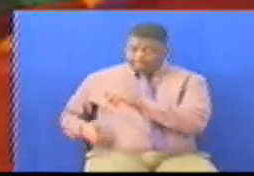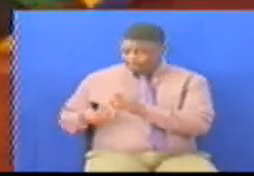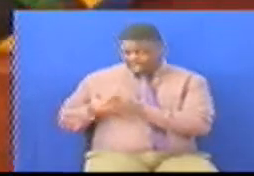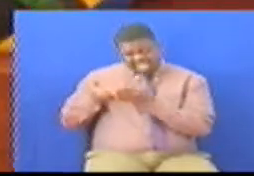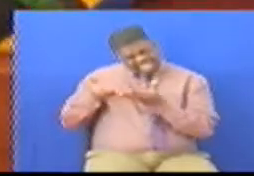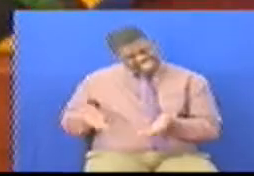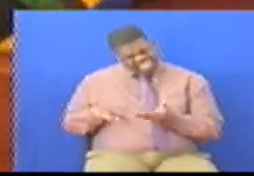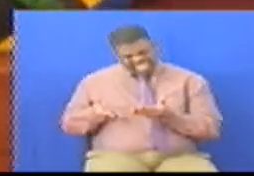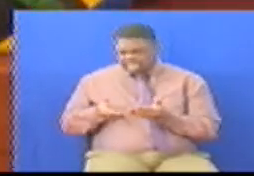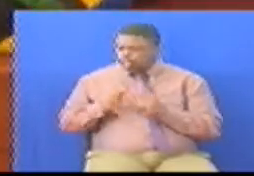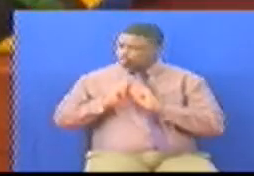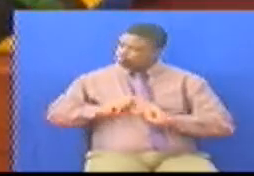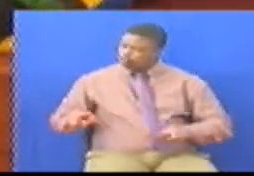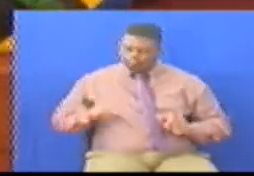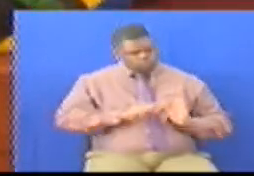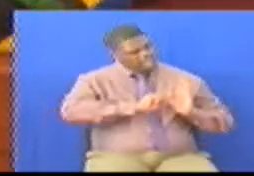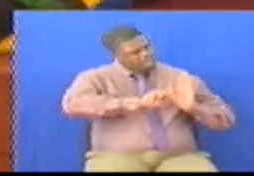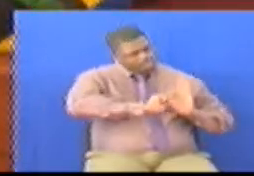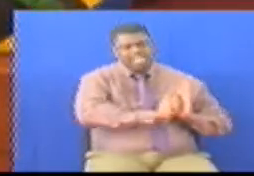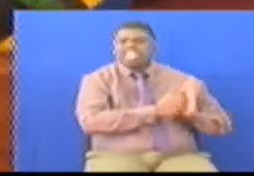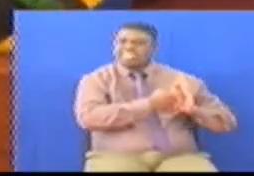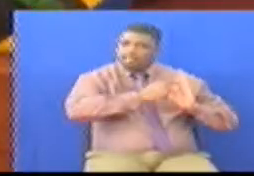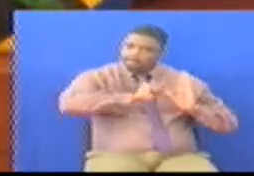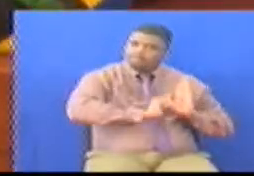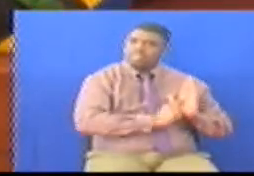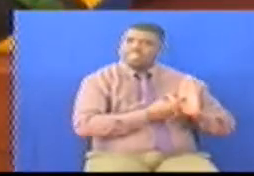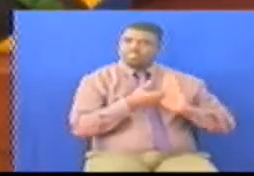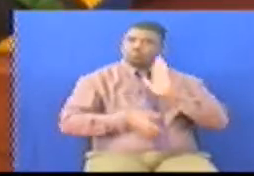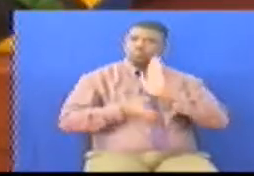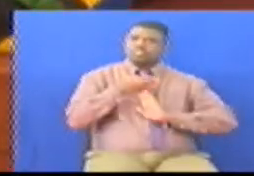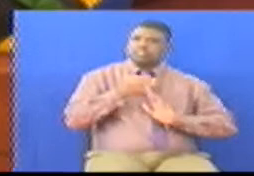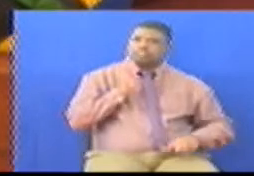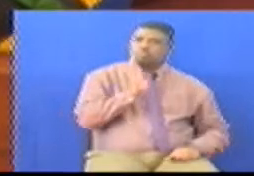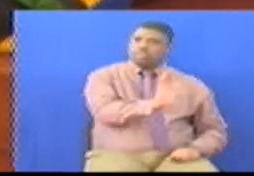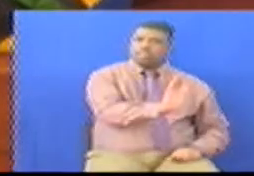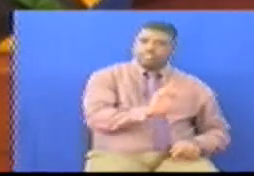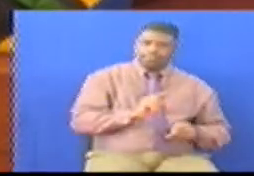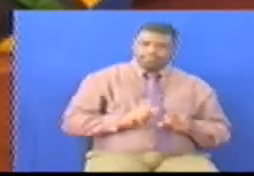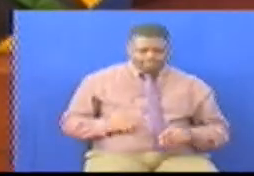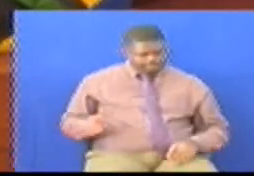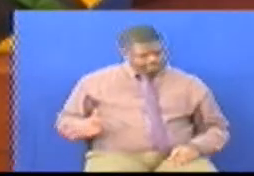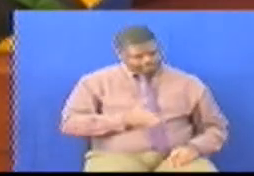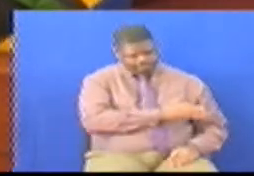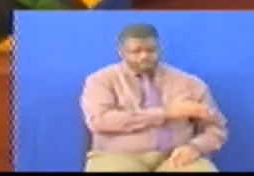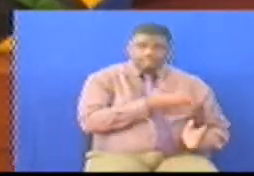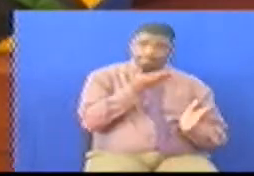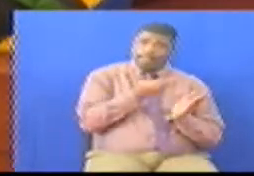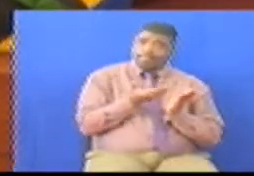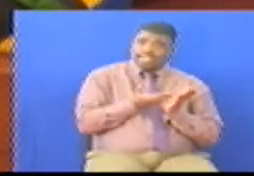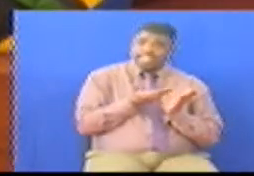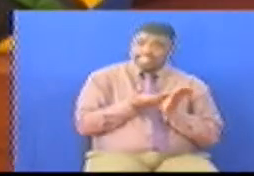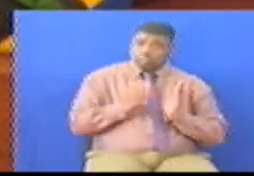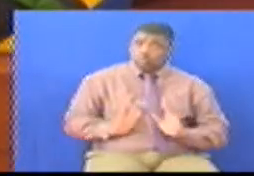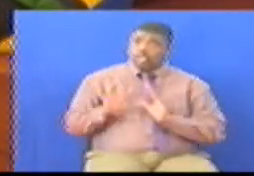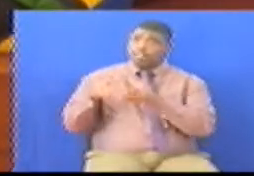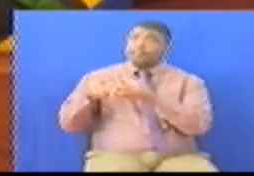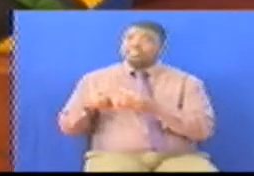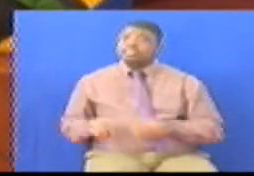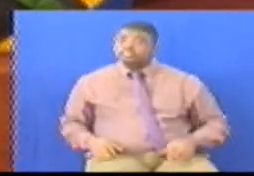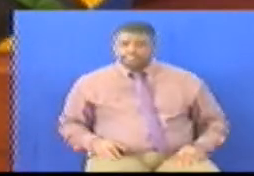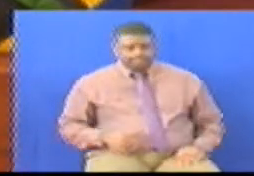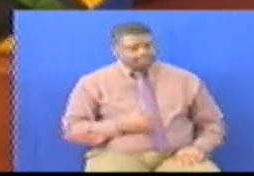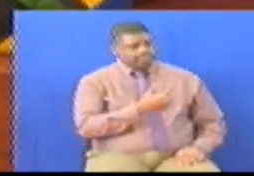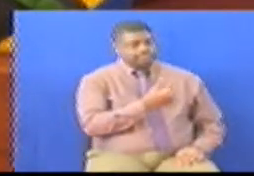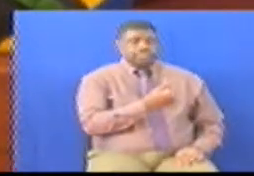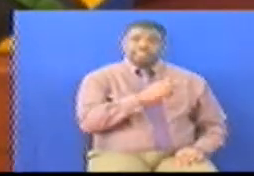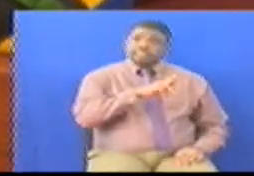hadi sasa kinyume na masharti ya uzalishaji wake. Mheshimiwa Speaker, mapendekezo ya kamati. Mamlaka mapato TRA,